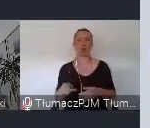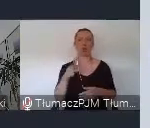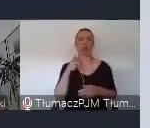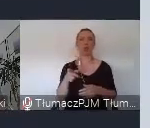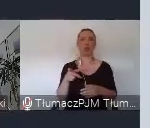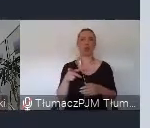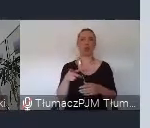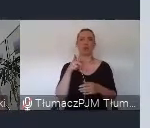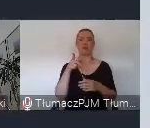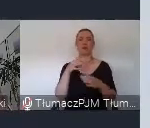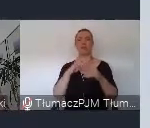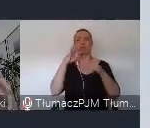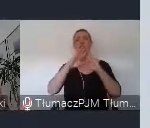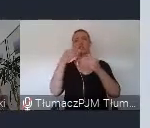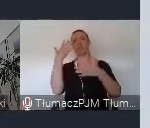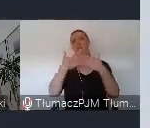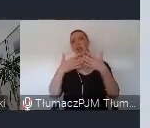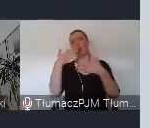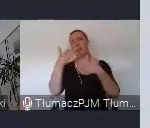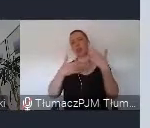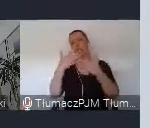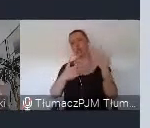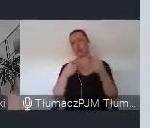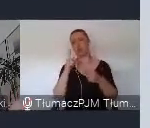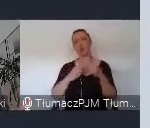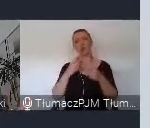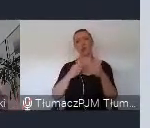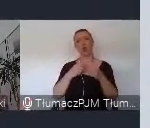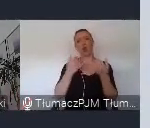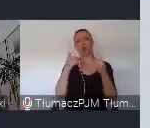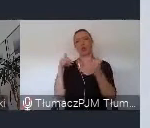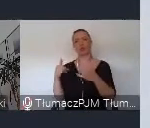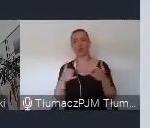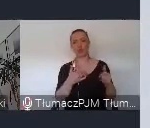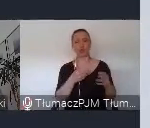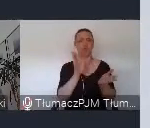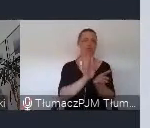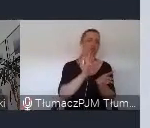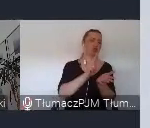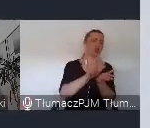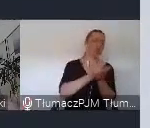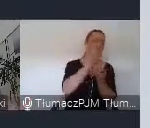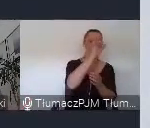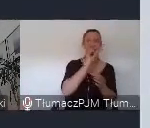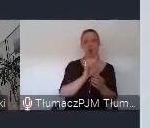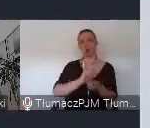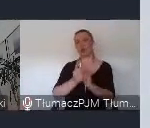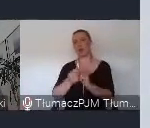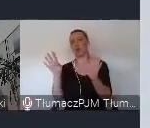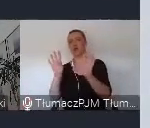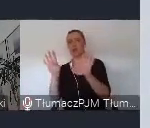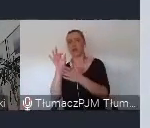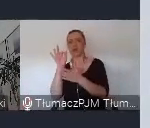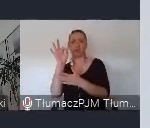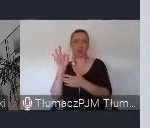to te cyferki się trochę między sobą różnią. To będzie albo 13%, albo 9%. W każdym razie bez względu na wszystko, czy to będzie 9 czy